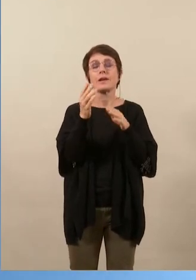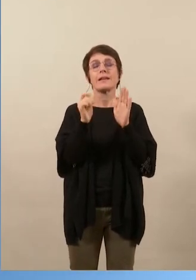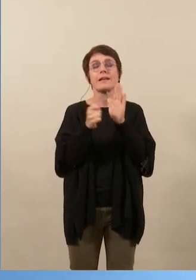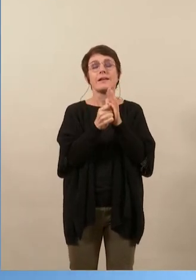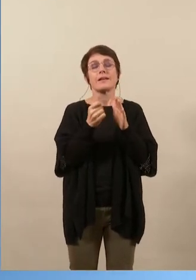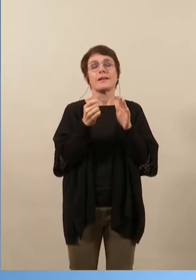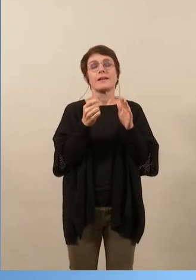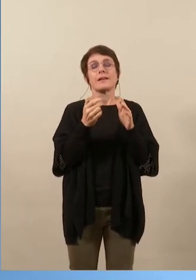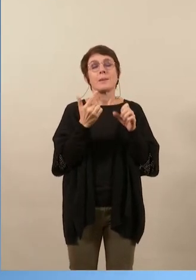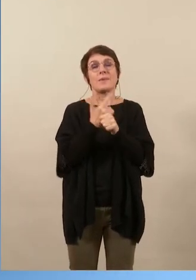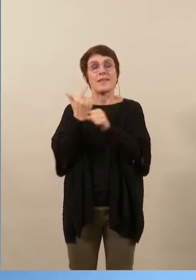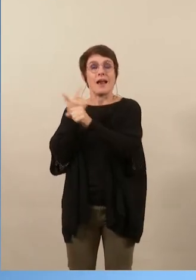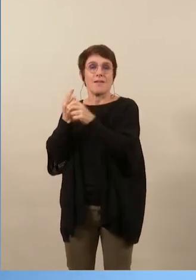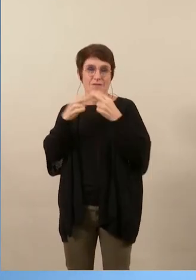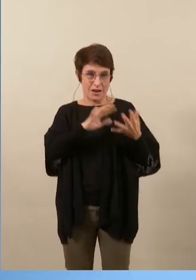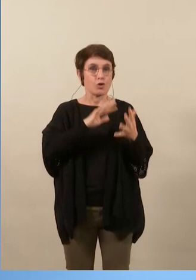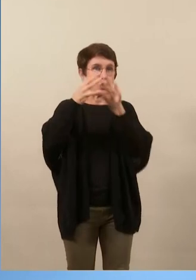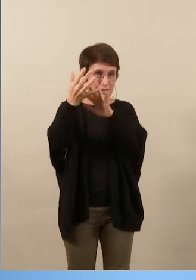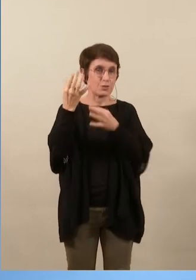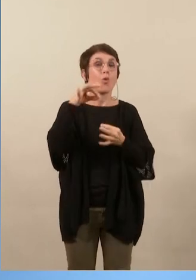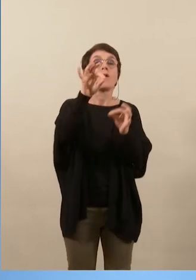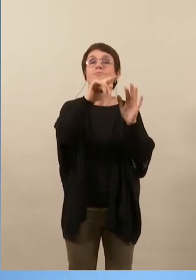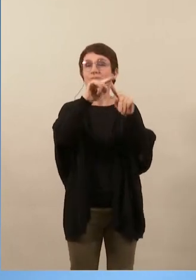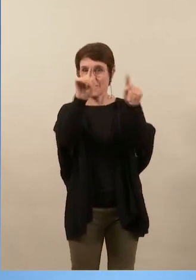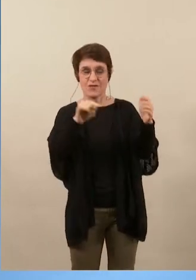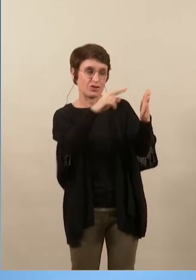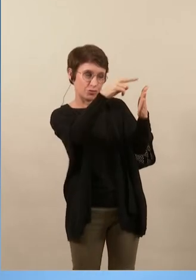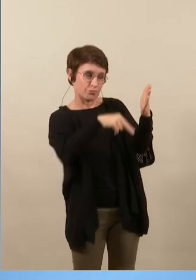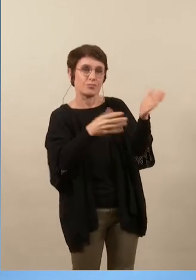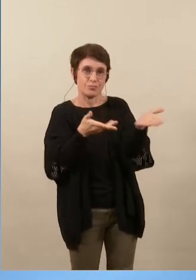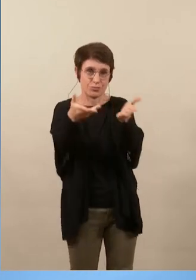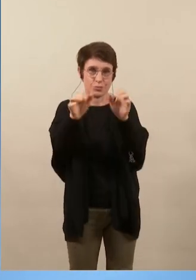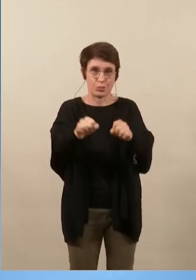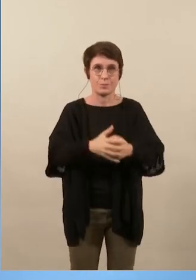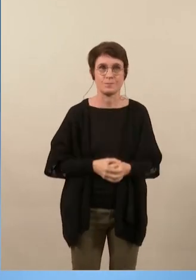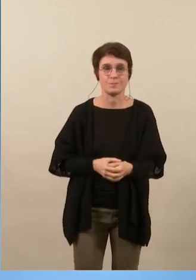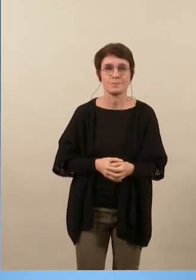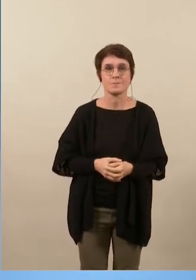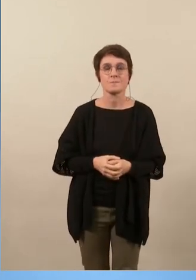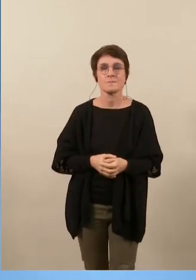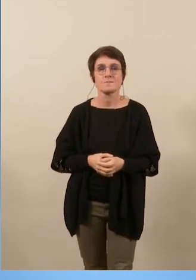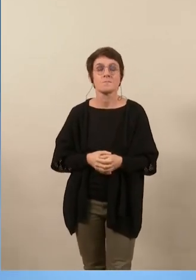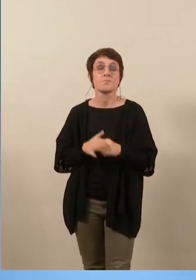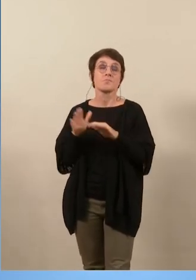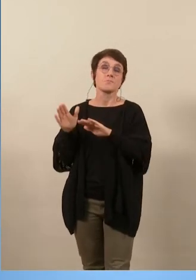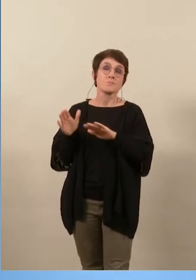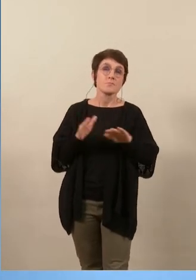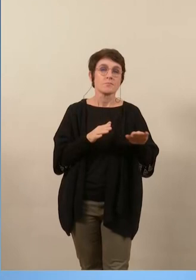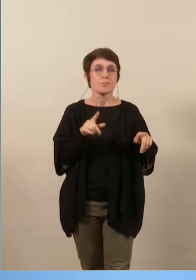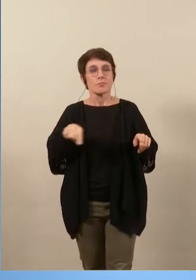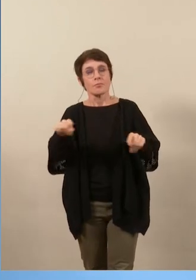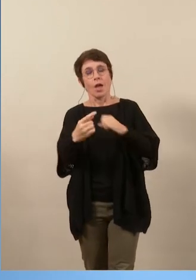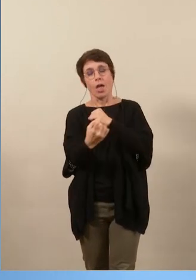donneront déjà un un aperçu je reviendrai pas sur les questions euh sur les allégations d'information budgétaire fausse